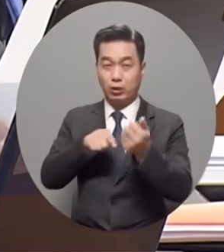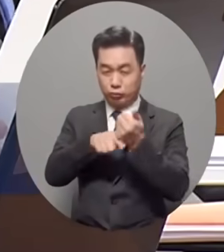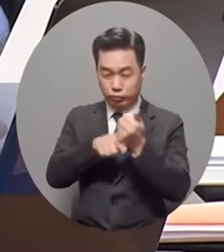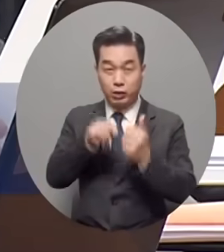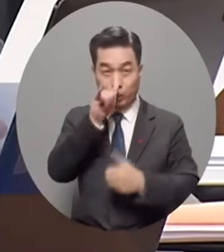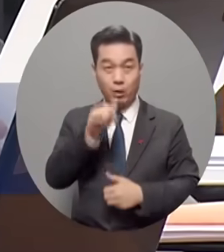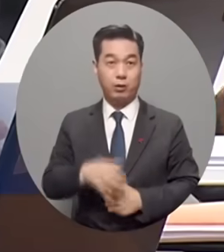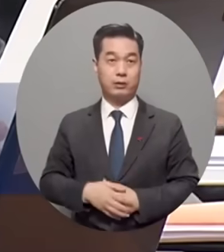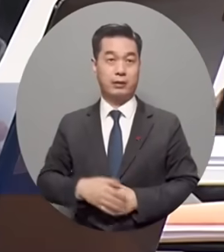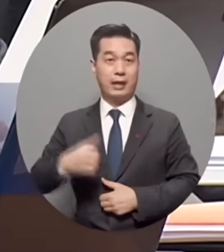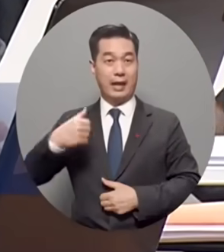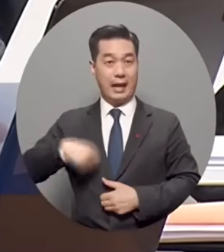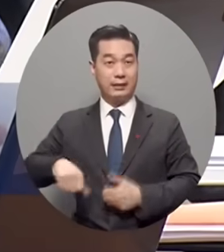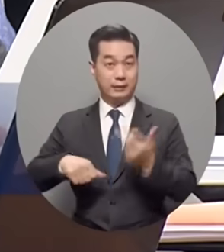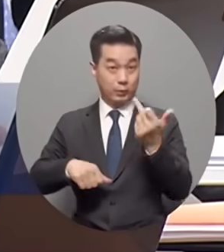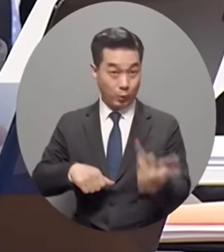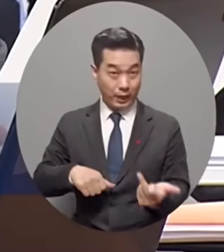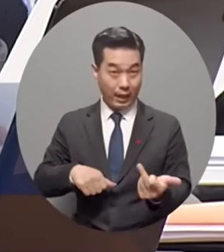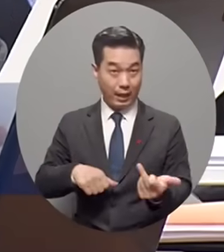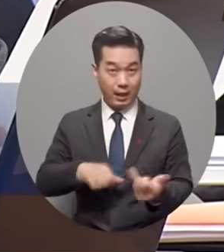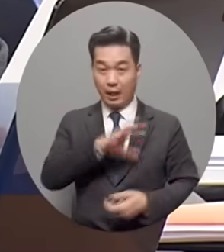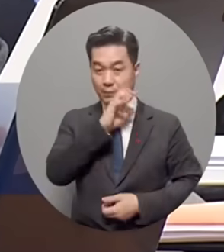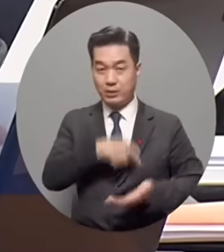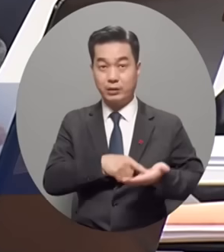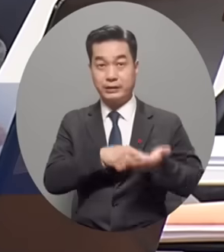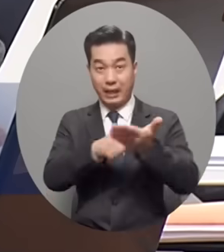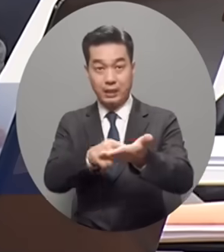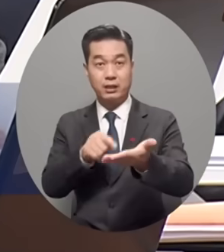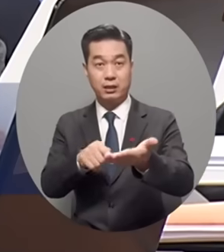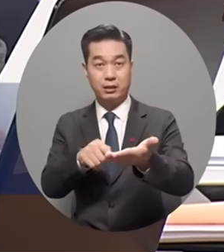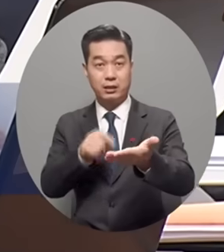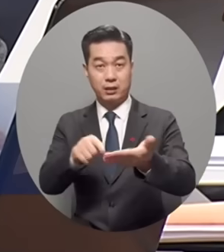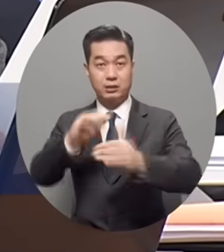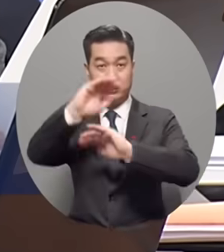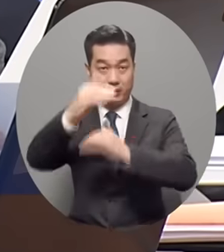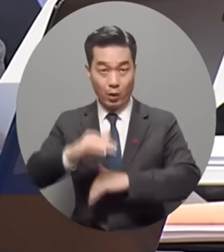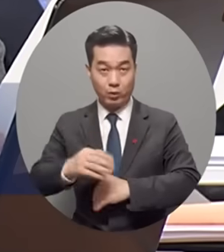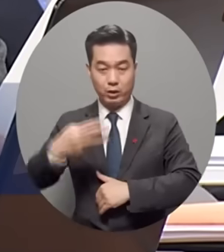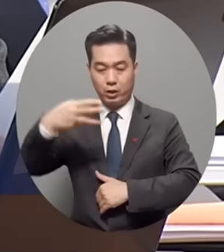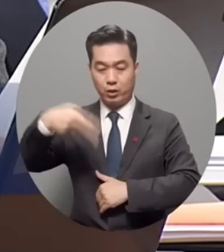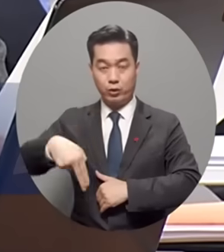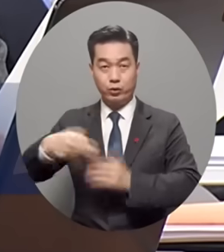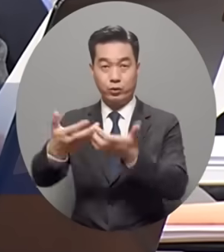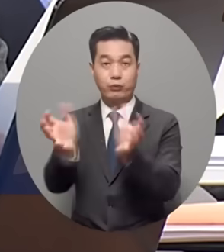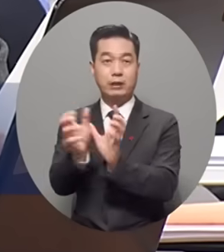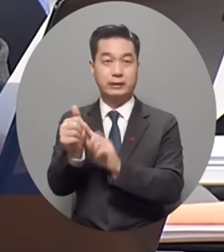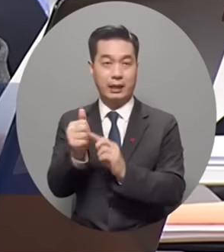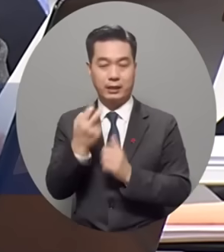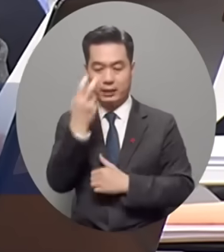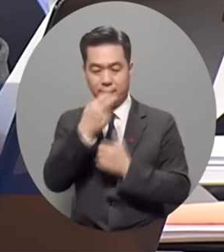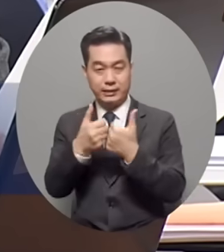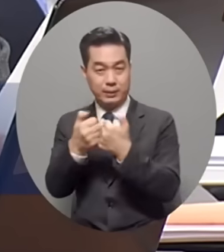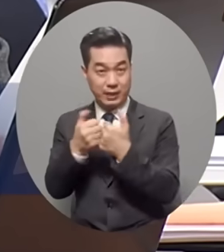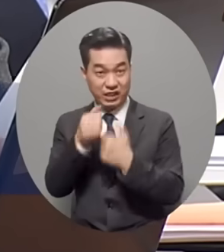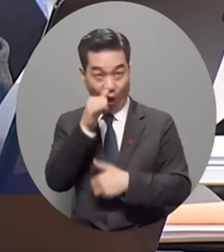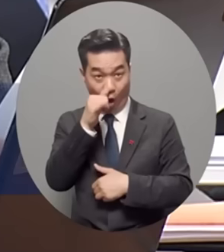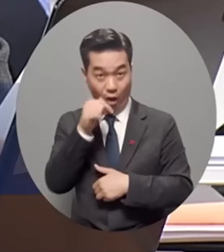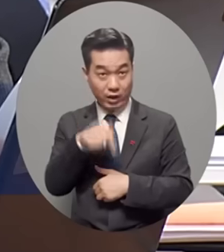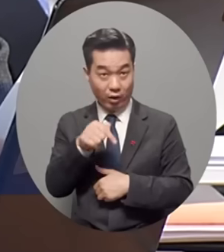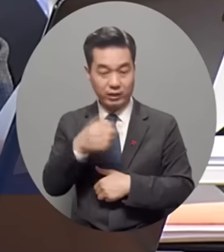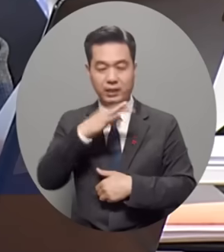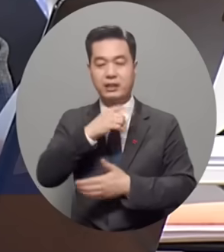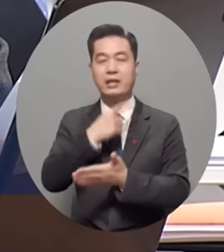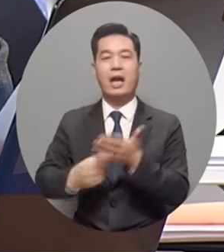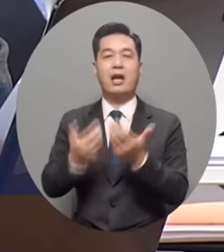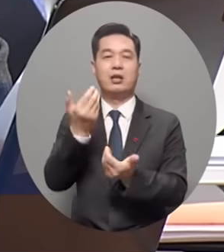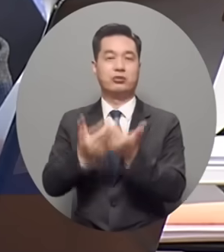아들 동생들이 민원을 제기했고 그 해당 내용을 유일임 위원장이 심의를 했습니다. 이것은 이해충돌